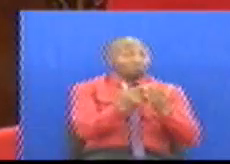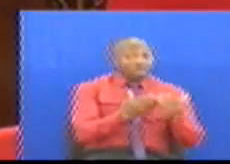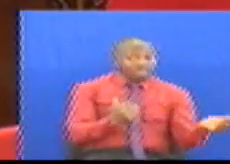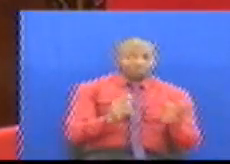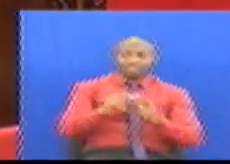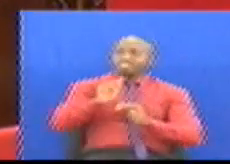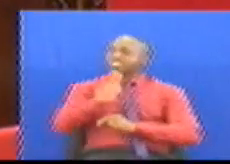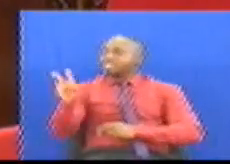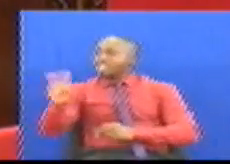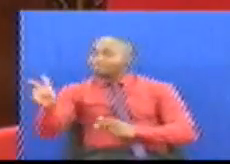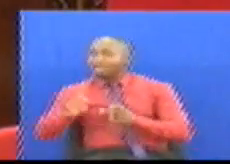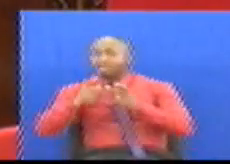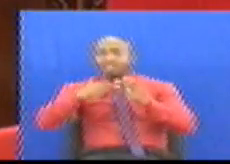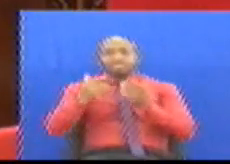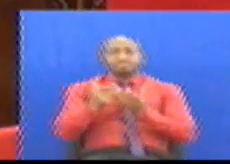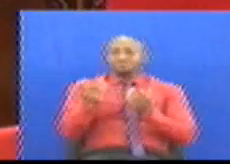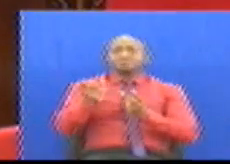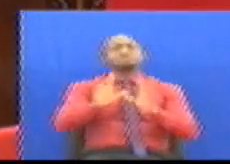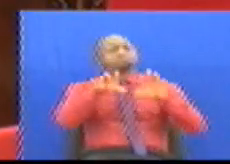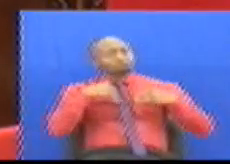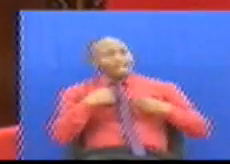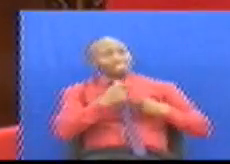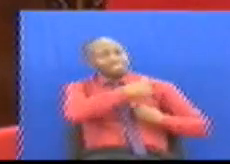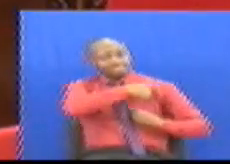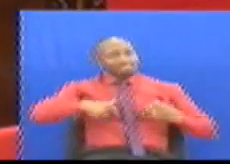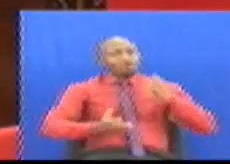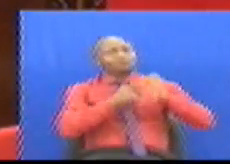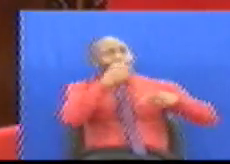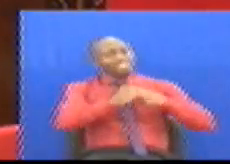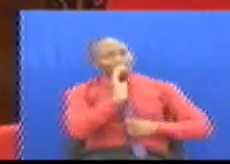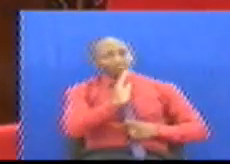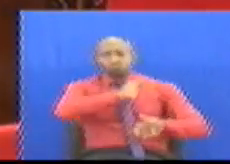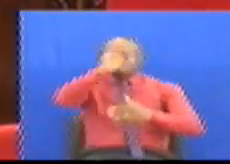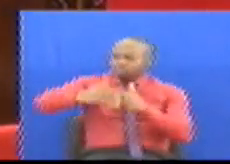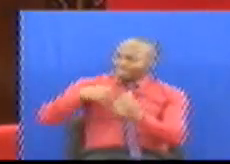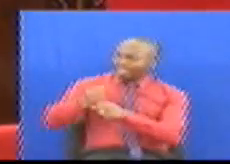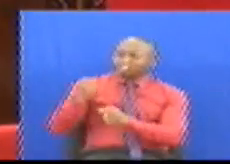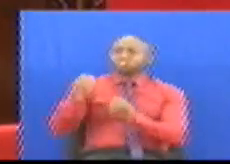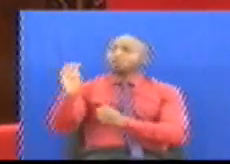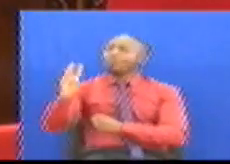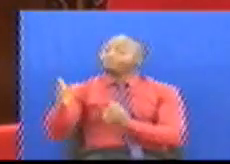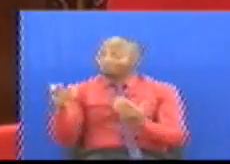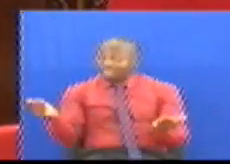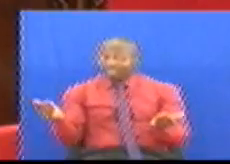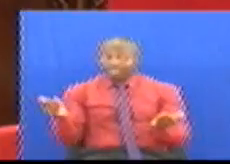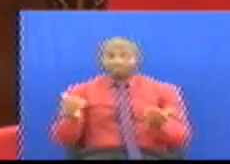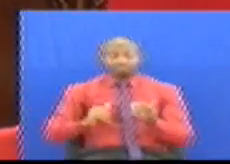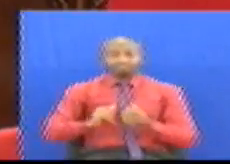Kwa nini Chadema ndani ambaye msikubali kwamba rais hata aende sisi tufanye kazi yetu na sisi turudi ndani? Shida iko wapi?